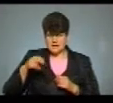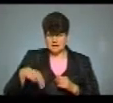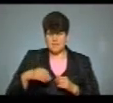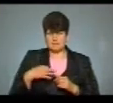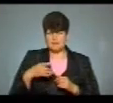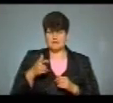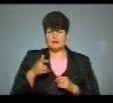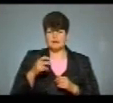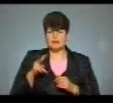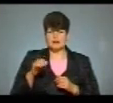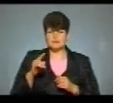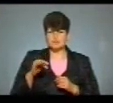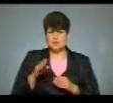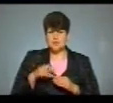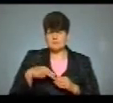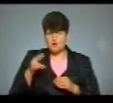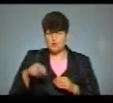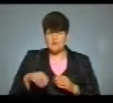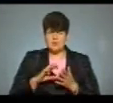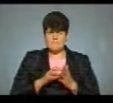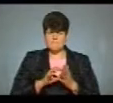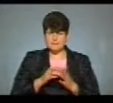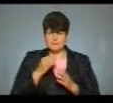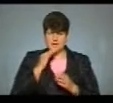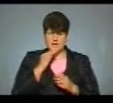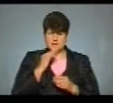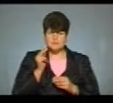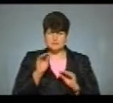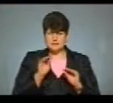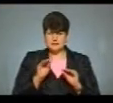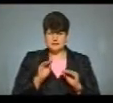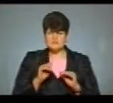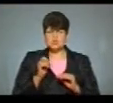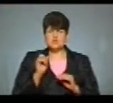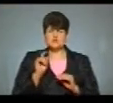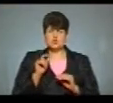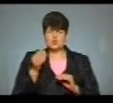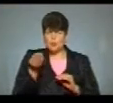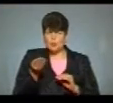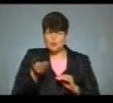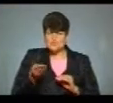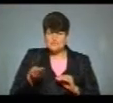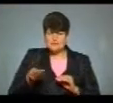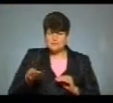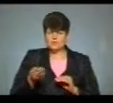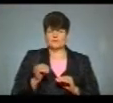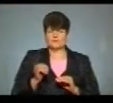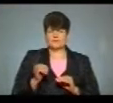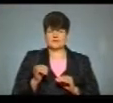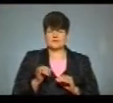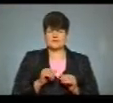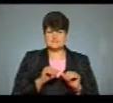глазур'ю розмалювала пряник та прикрасила його золотою посипкою та синім